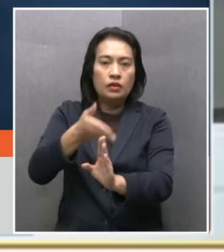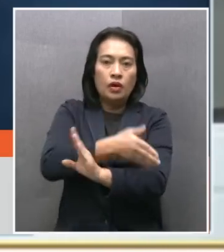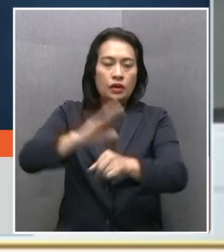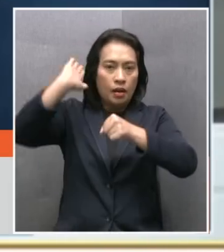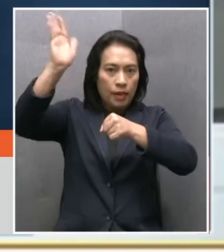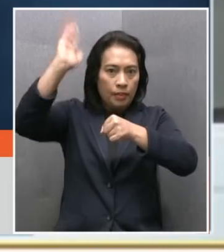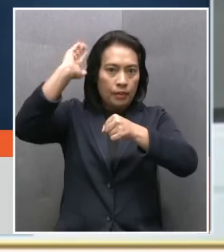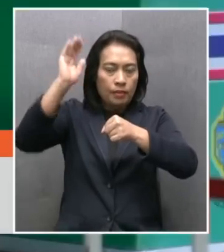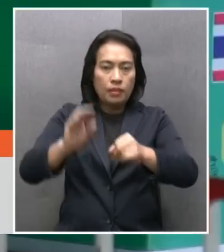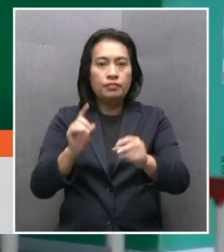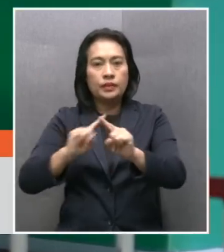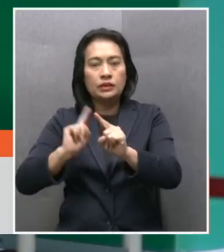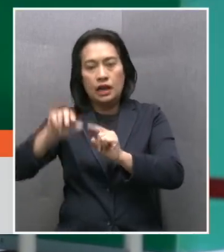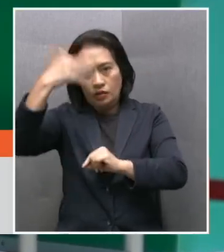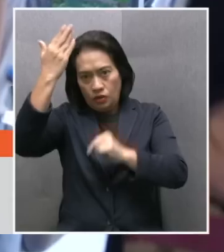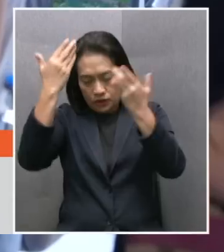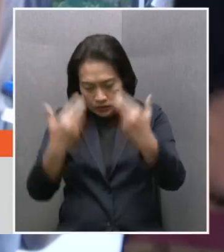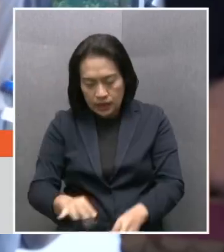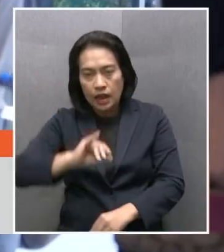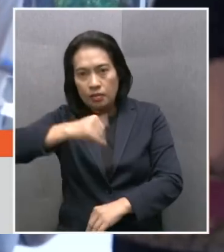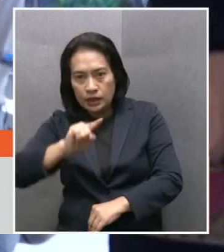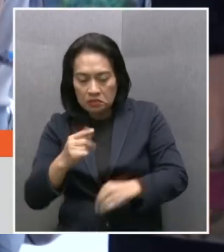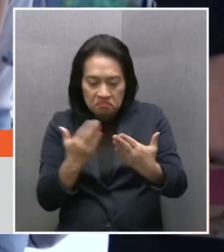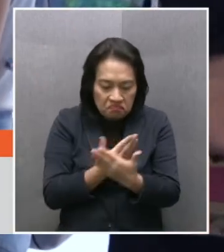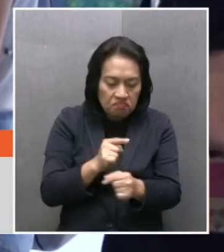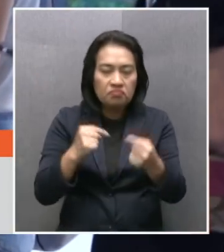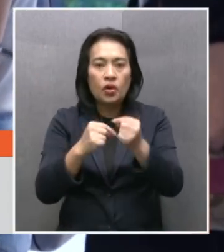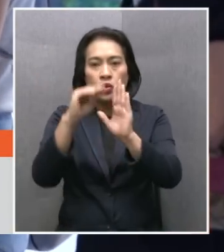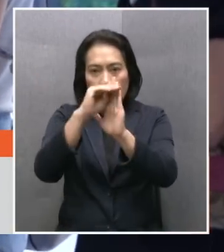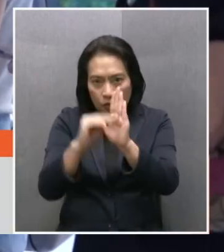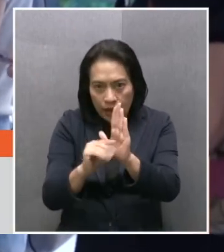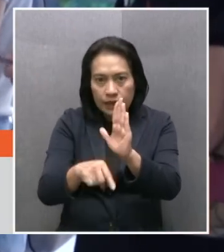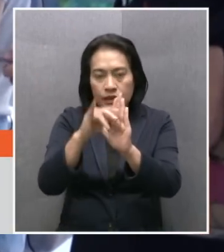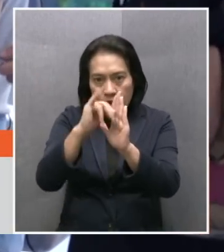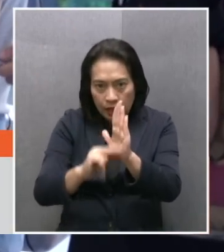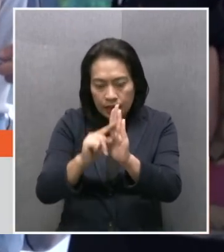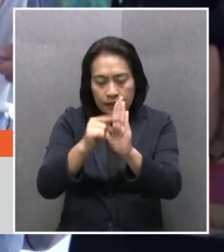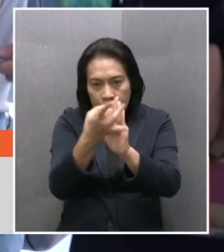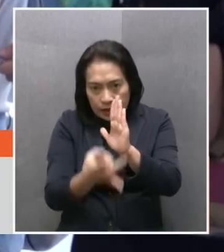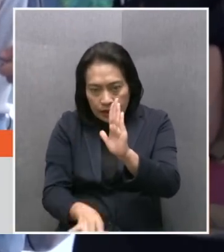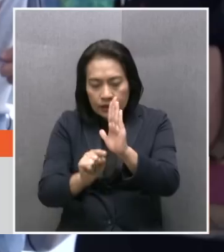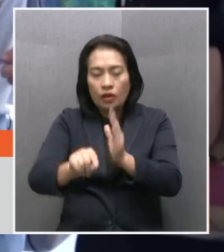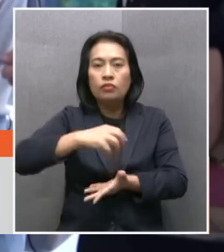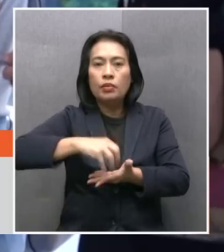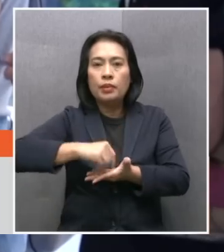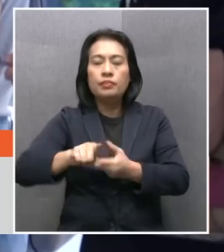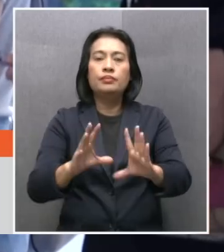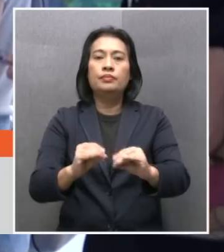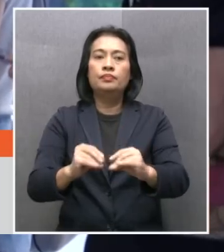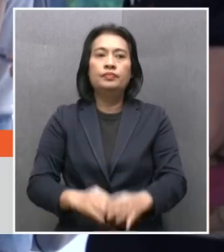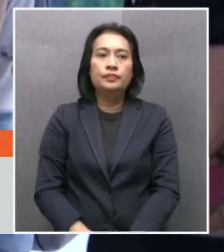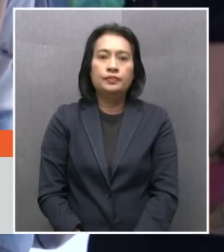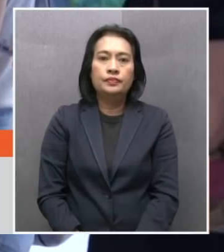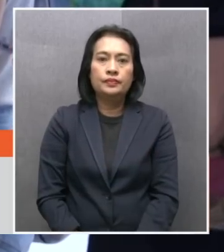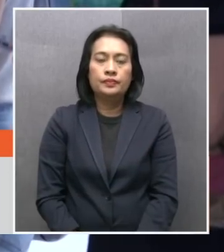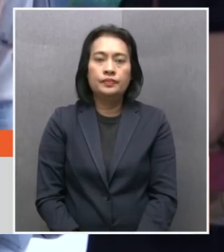ถึงตอนนั้นอาจจะเกิดความพลิกผันได้ว่าจะมีนโยบายอย่างไรเพราะว่าต้องแถลงต่อที่ประชุมด้วยขณะที่ผล